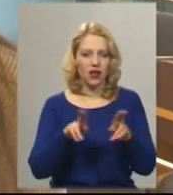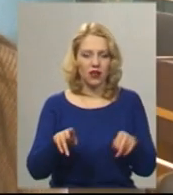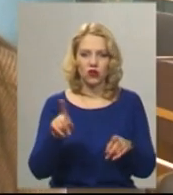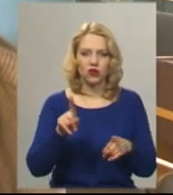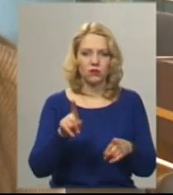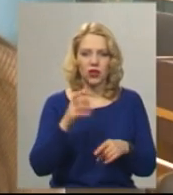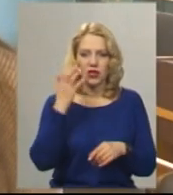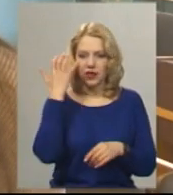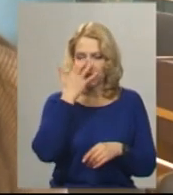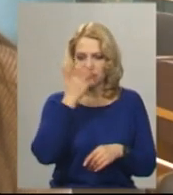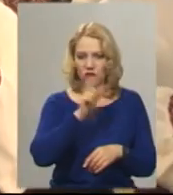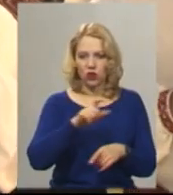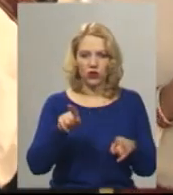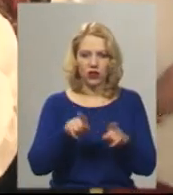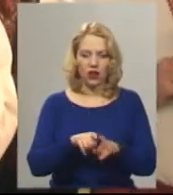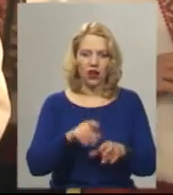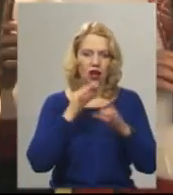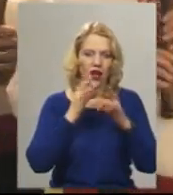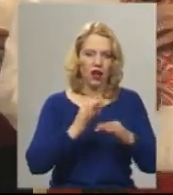люди так грали.